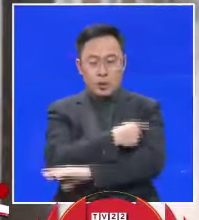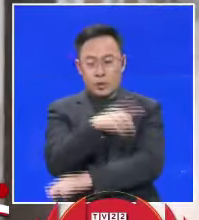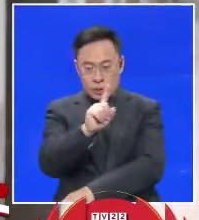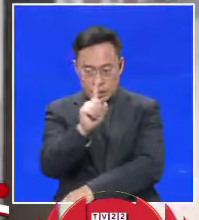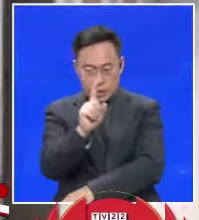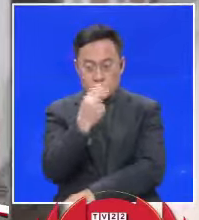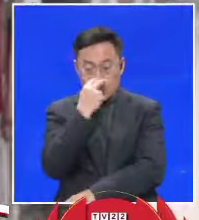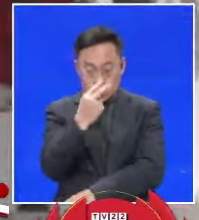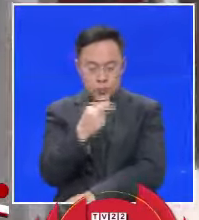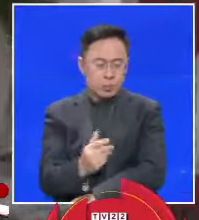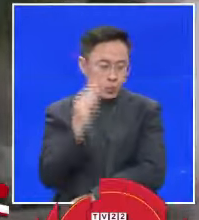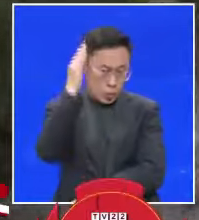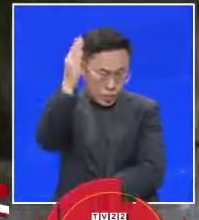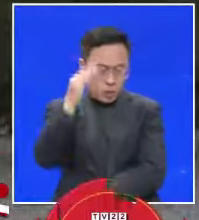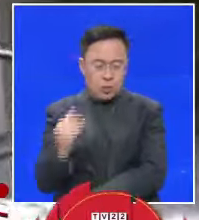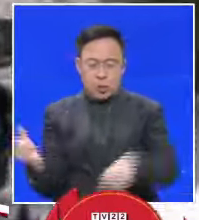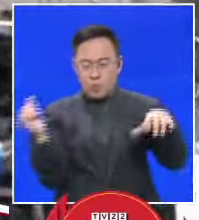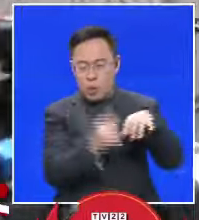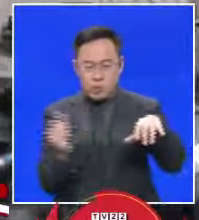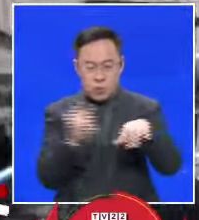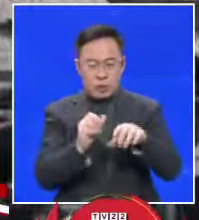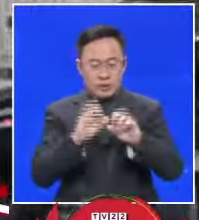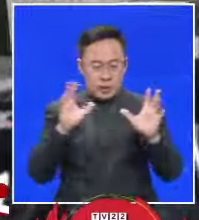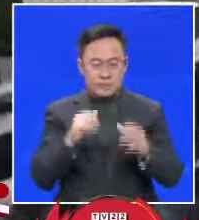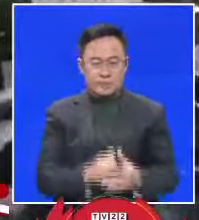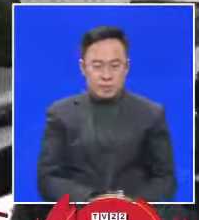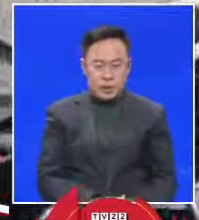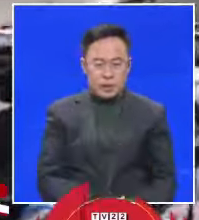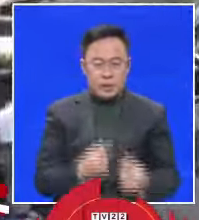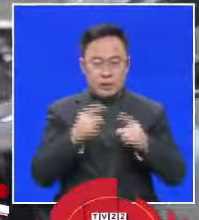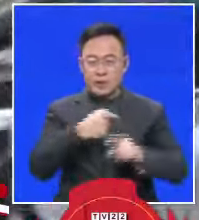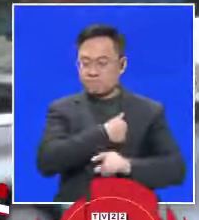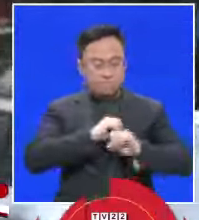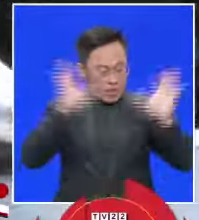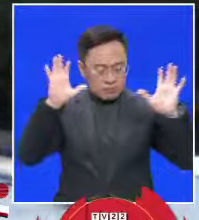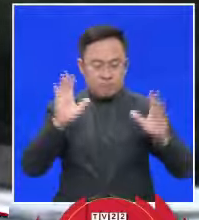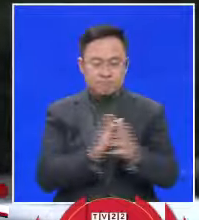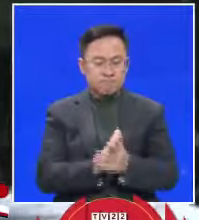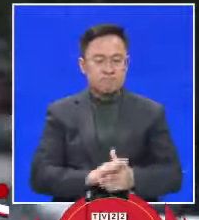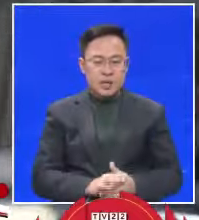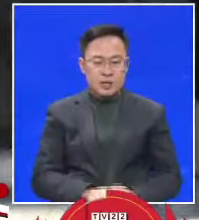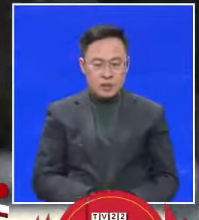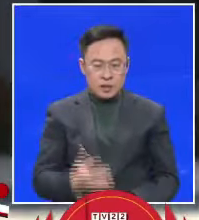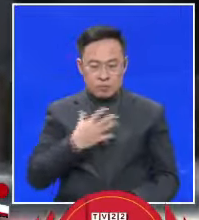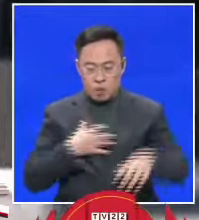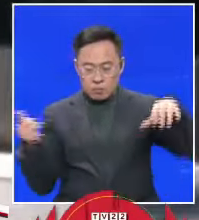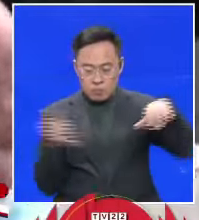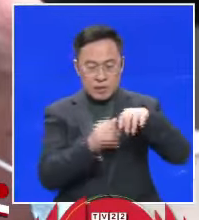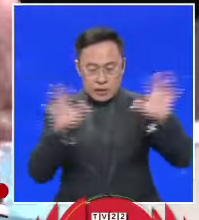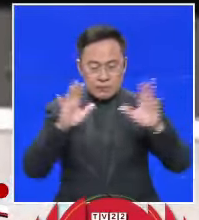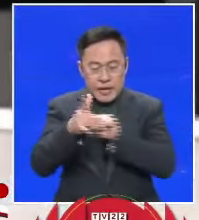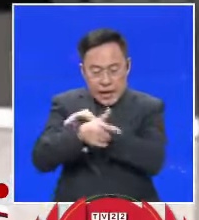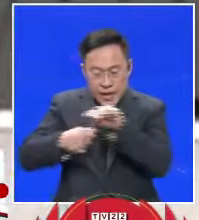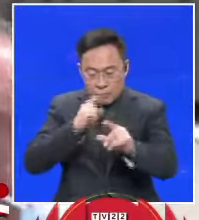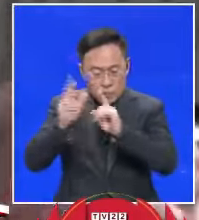หนแต่ก็ต้องยอมรับนะว่าท่านแมนมากน ะ มาก็กดกระจกทักเลยก็บอกให้รู้ว่ามาไม่ต้องแ